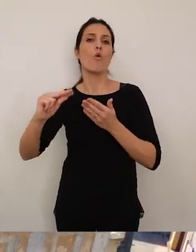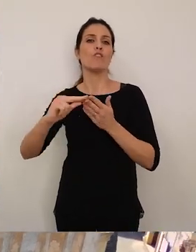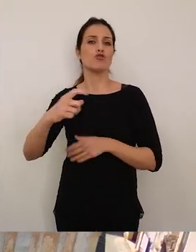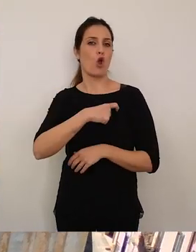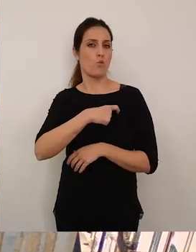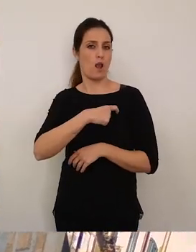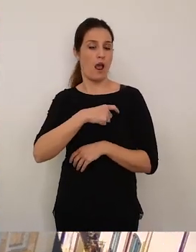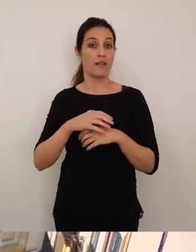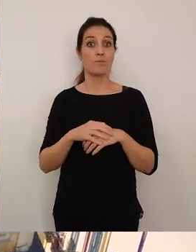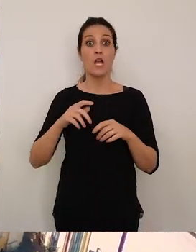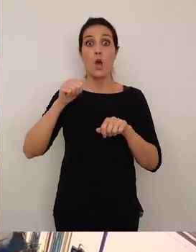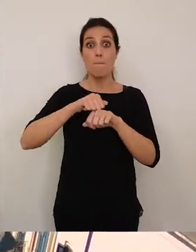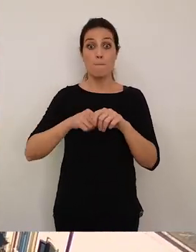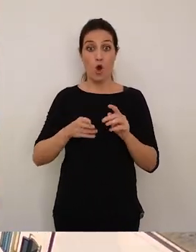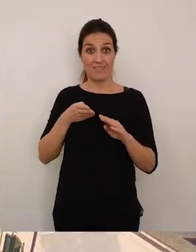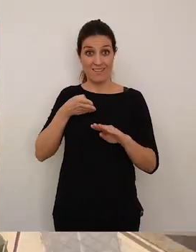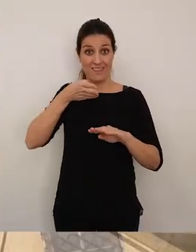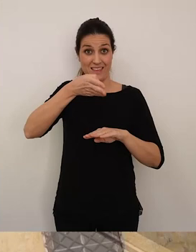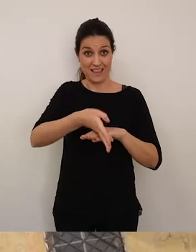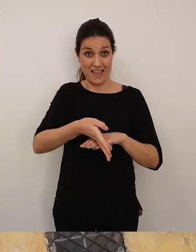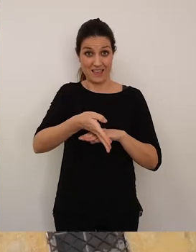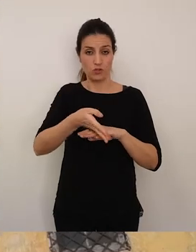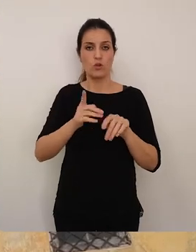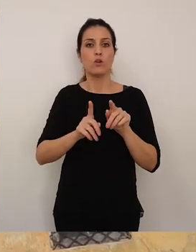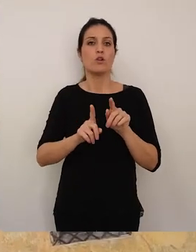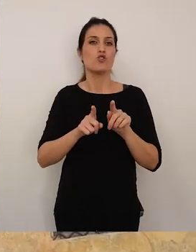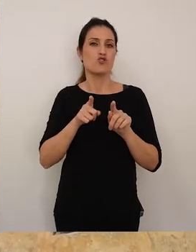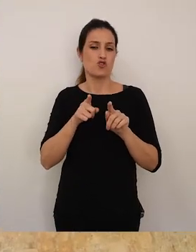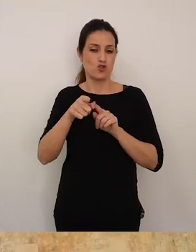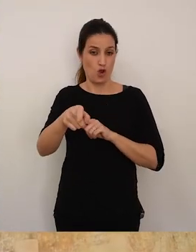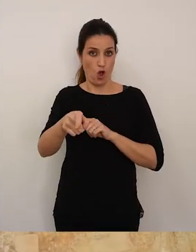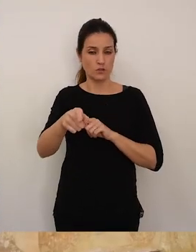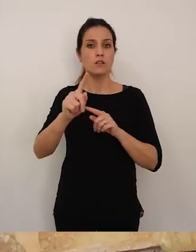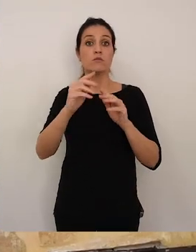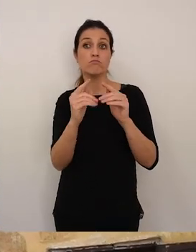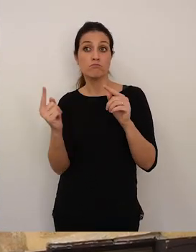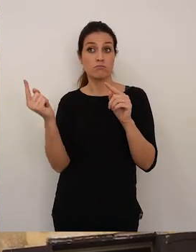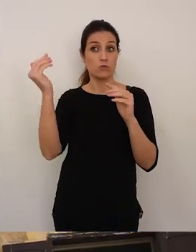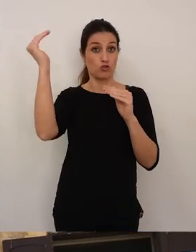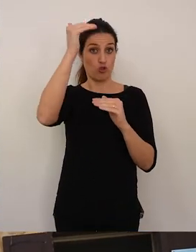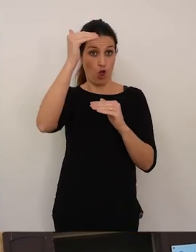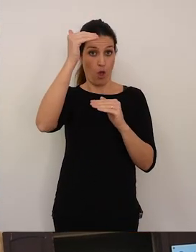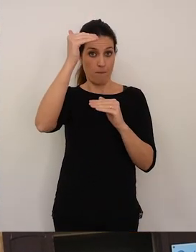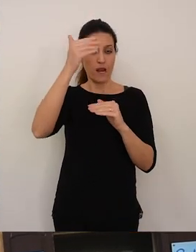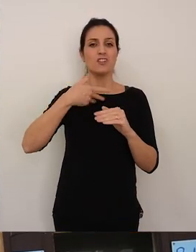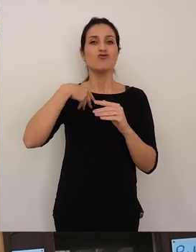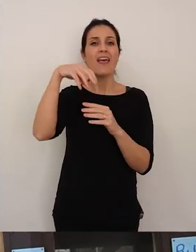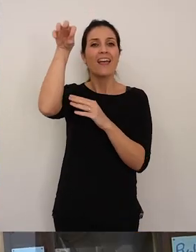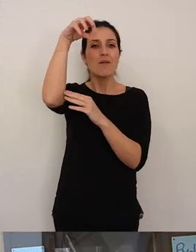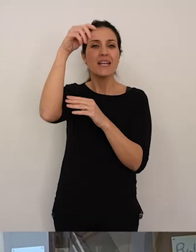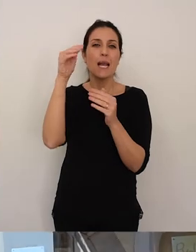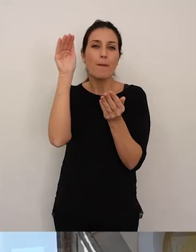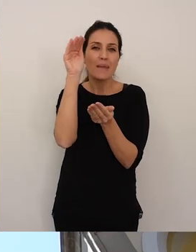Il portale d'ingresso è situato sul versante nord dell'edificio. La parte soprastante è abbellita da un piccolo campanile